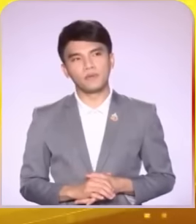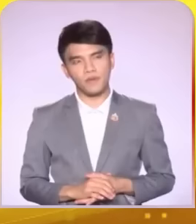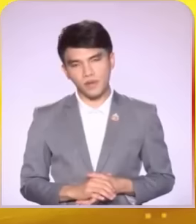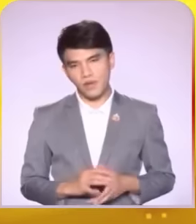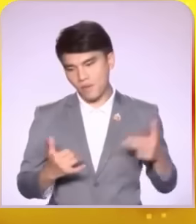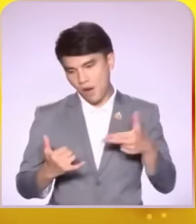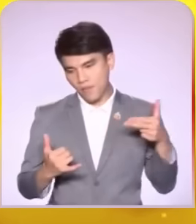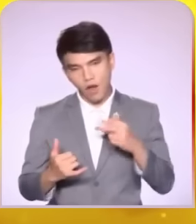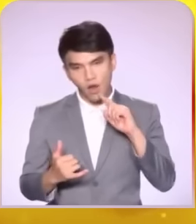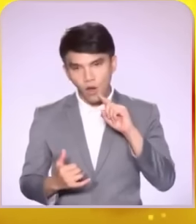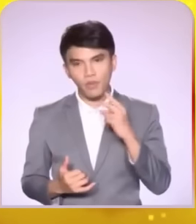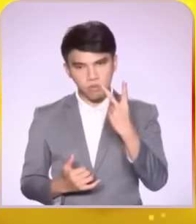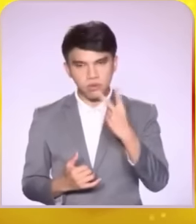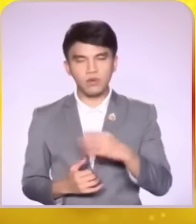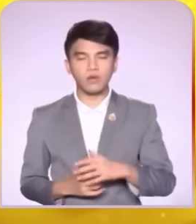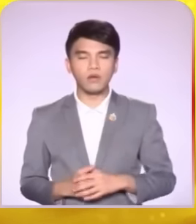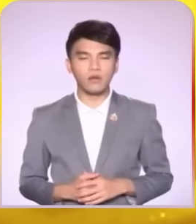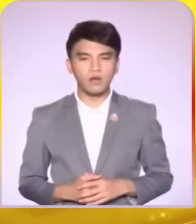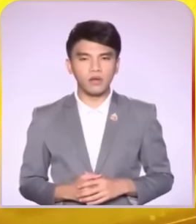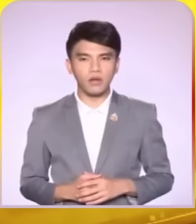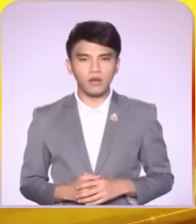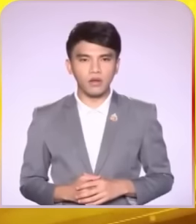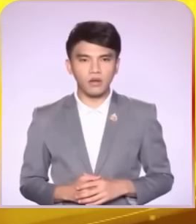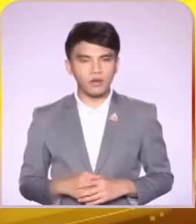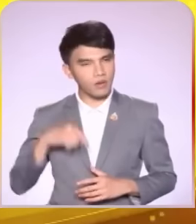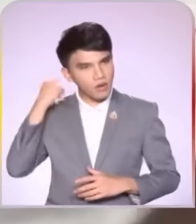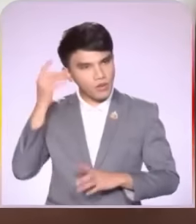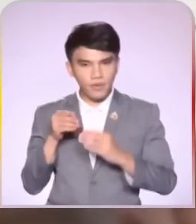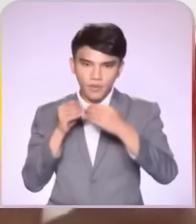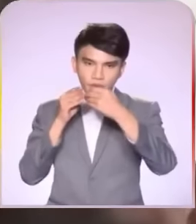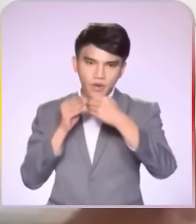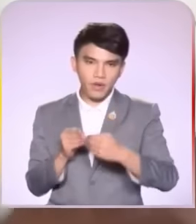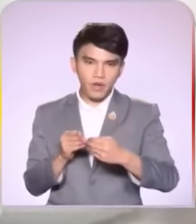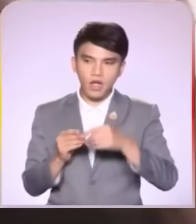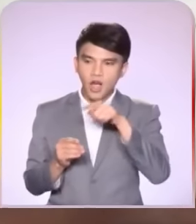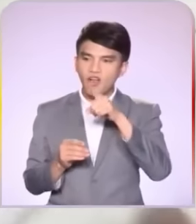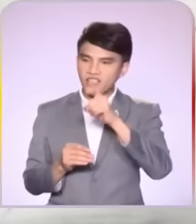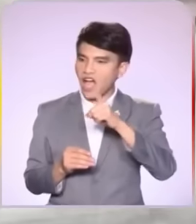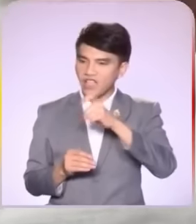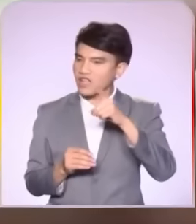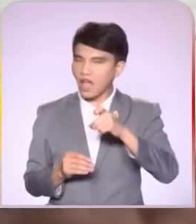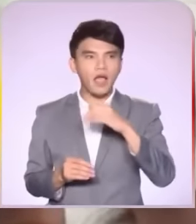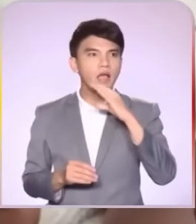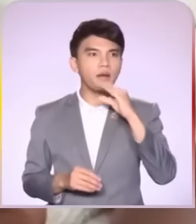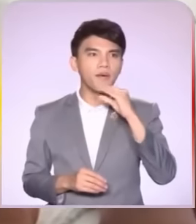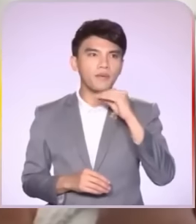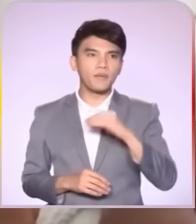ลงมายิงชุดที่สองเมียก็เปิดกระจกลูกก็ยืนอยู่ตามคลิปบอกเอา ให้ตายต้องเอาให้ตาย